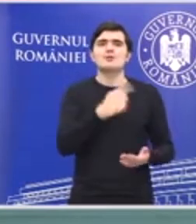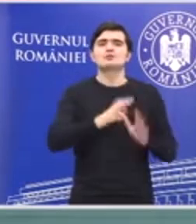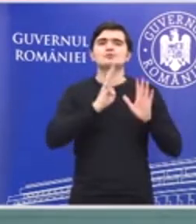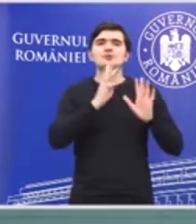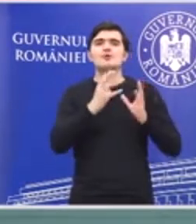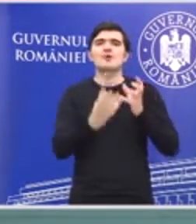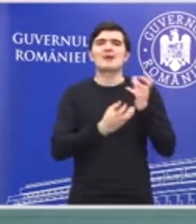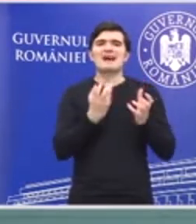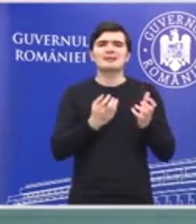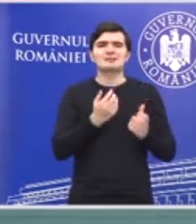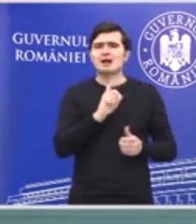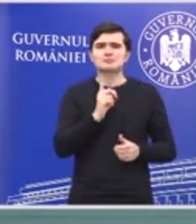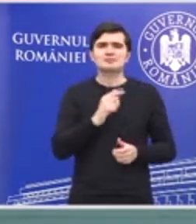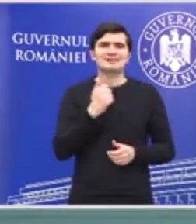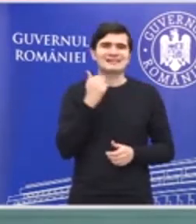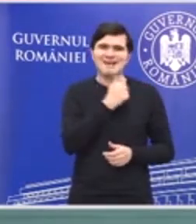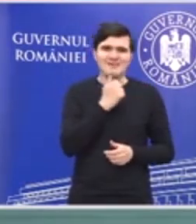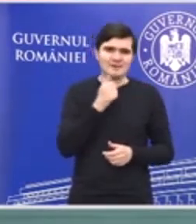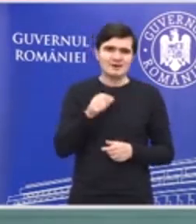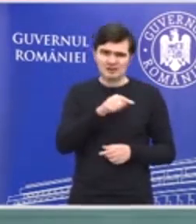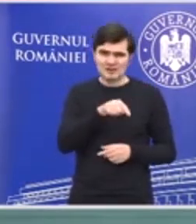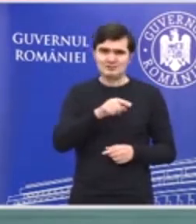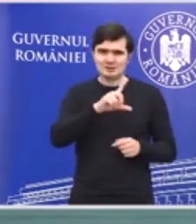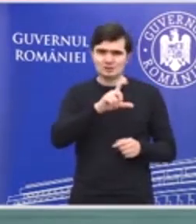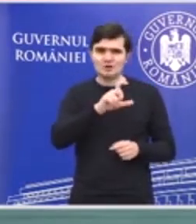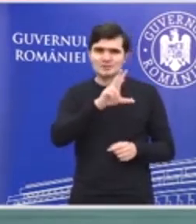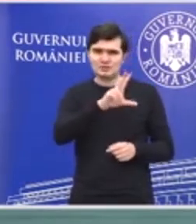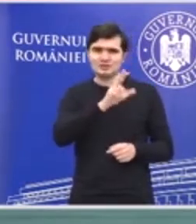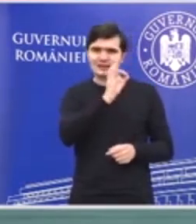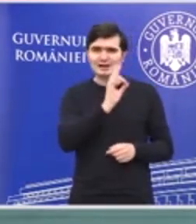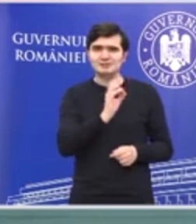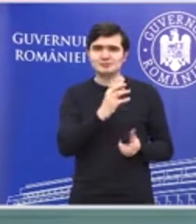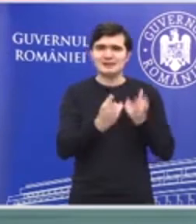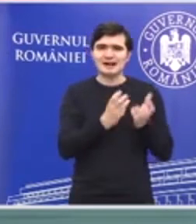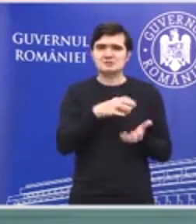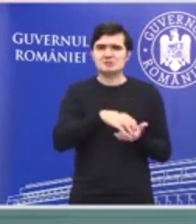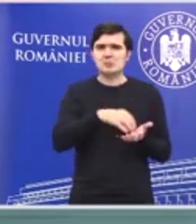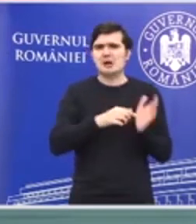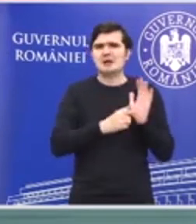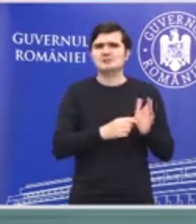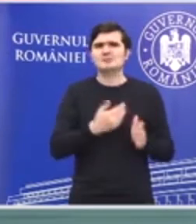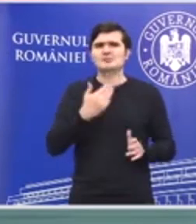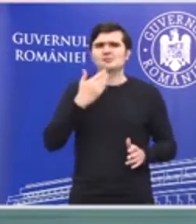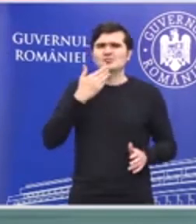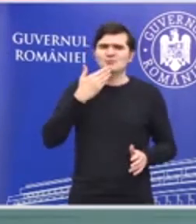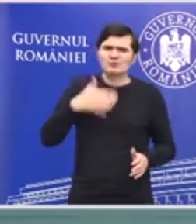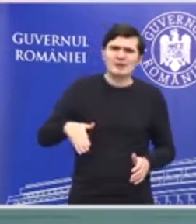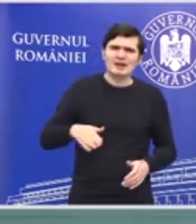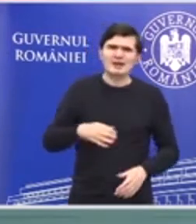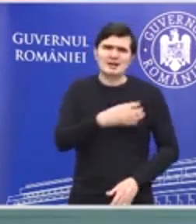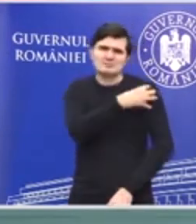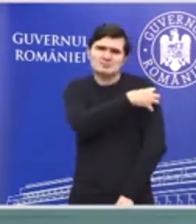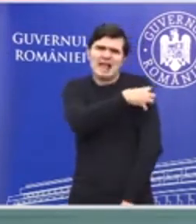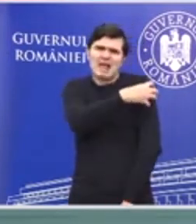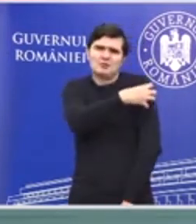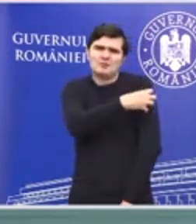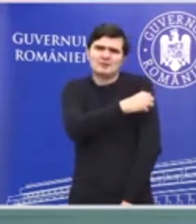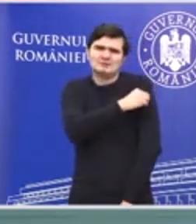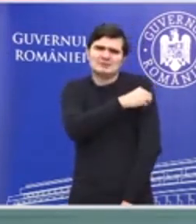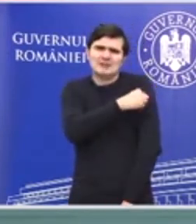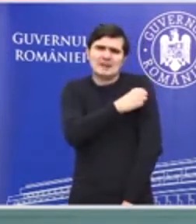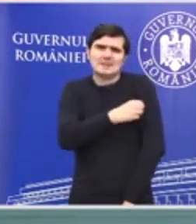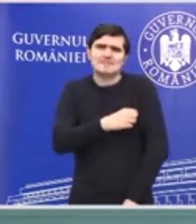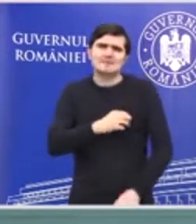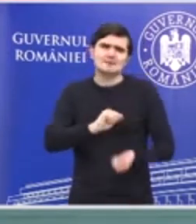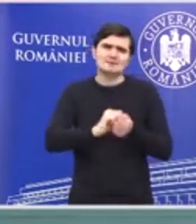ca nesevere. Din acestea, 73% sunt reacții locale de tip durere, tumefacție, erupție la locul de administrare și